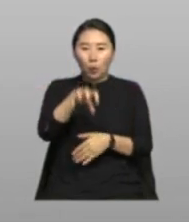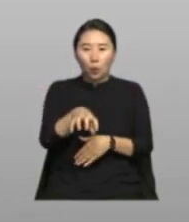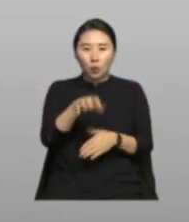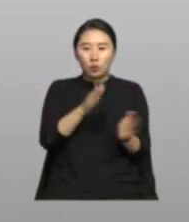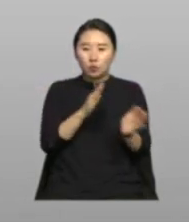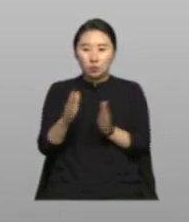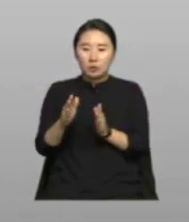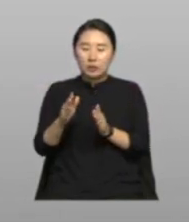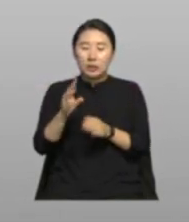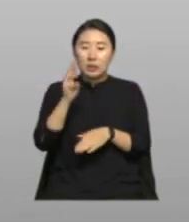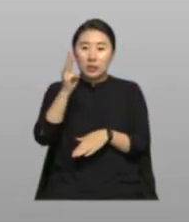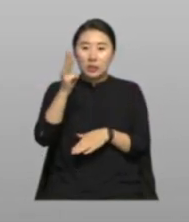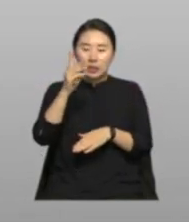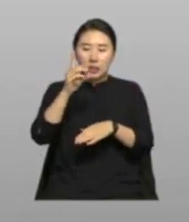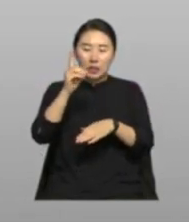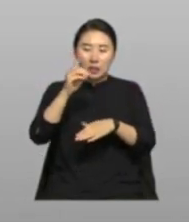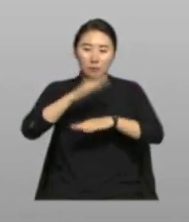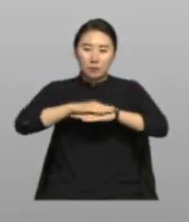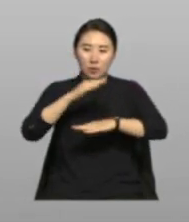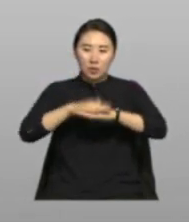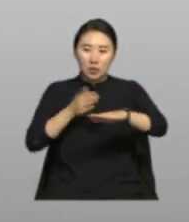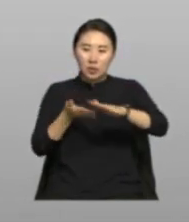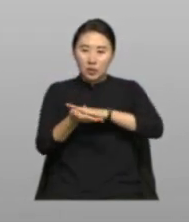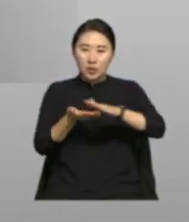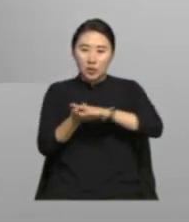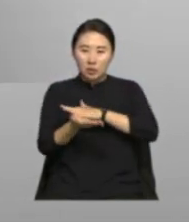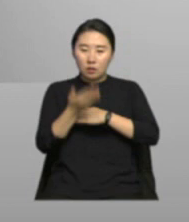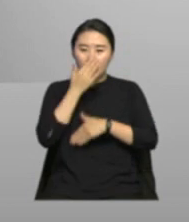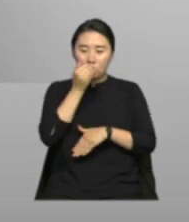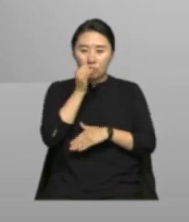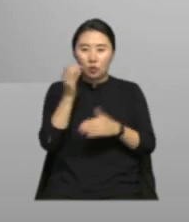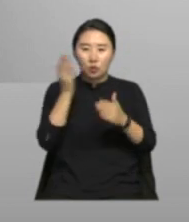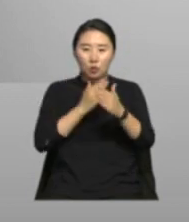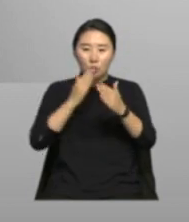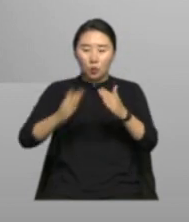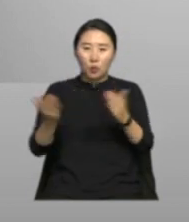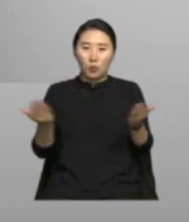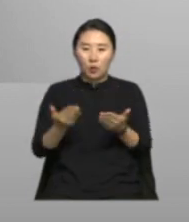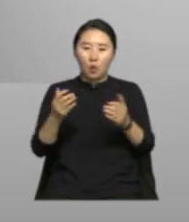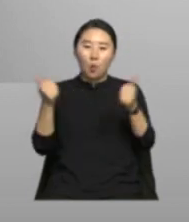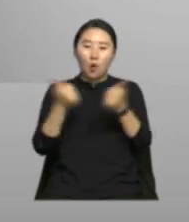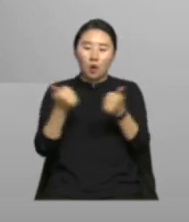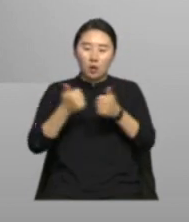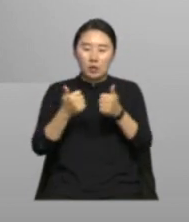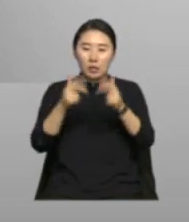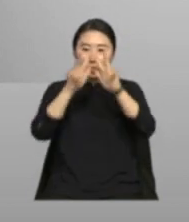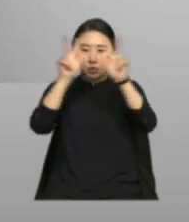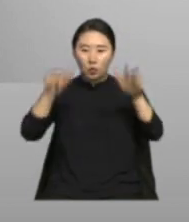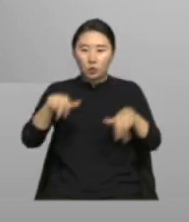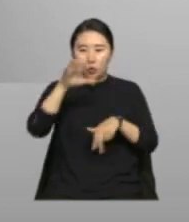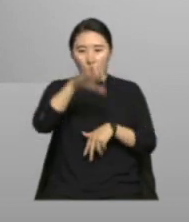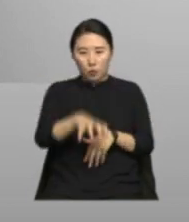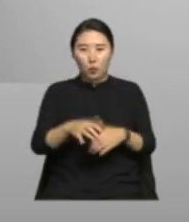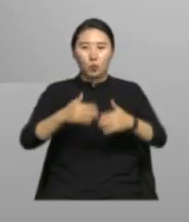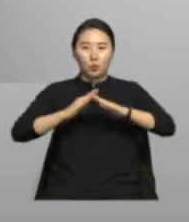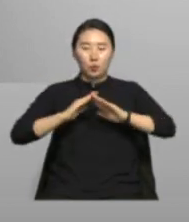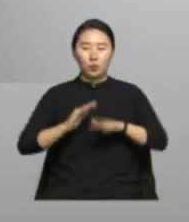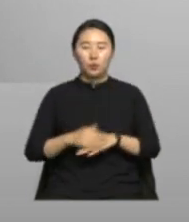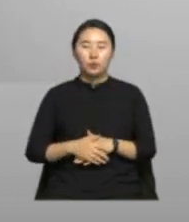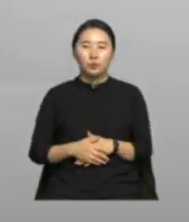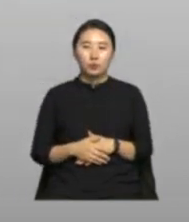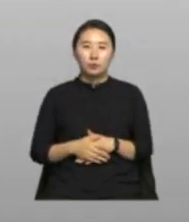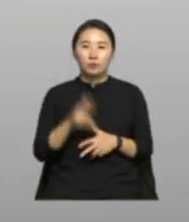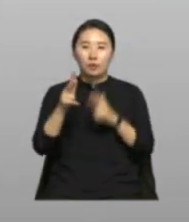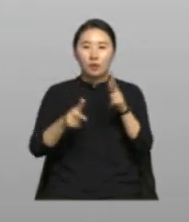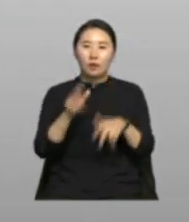3d 프린팅과 인쇄 기계 등을 사용할 수 있는 공동작업장 과 회의실 전시 공간 등도 들어설 예정입니다